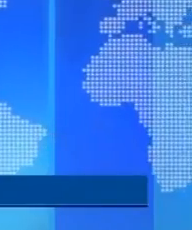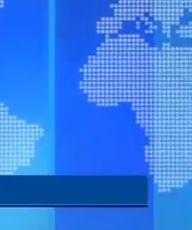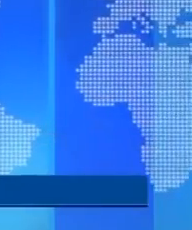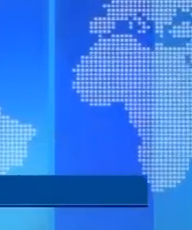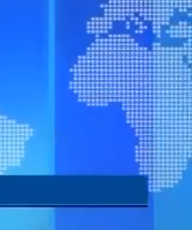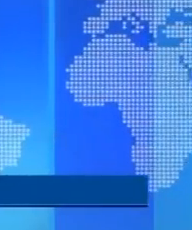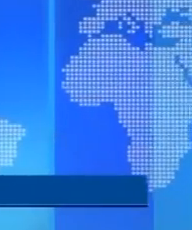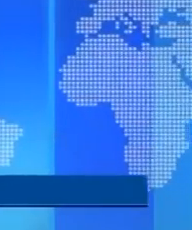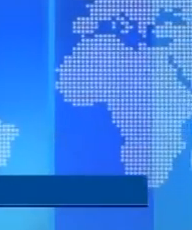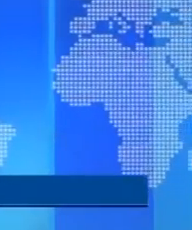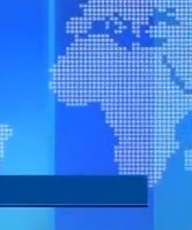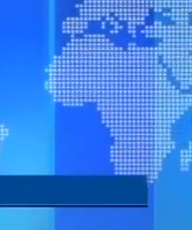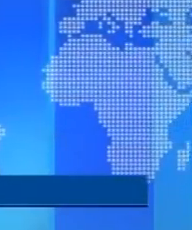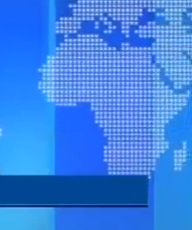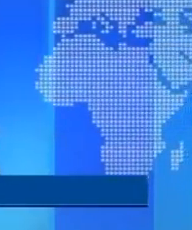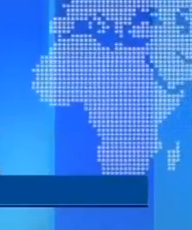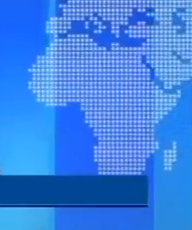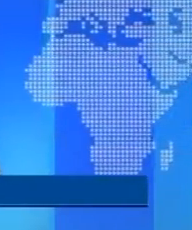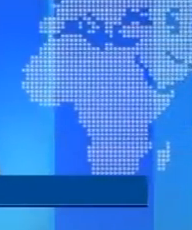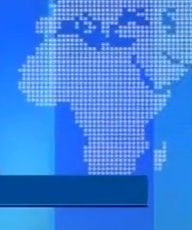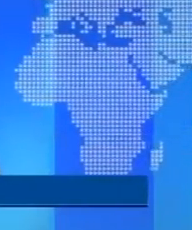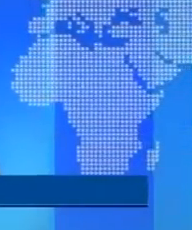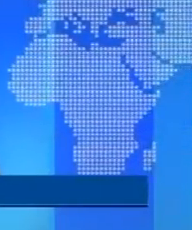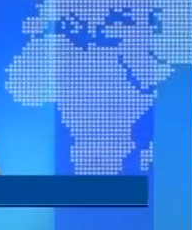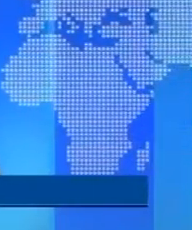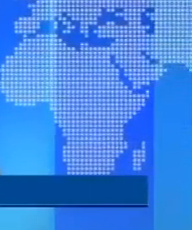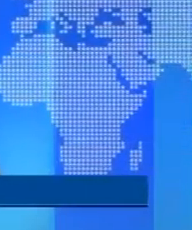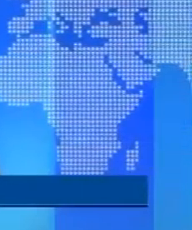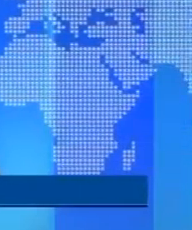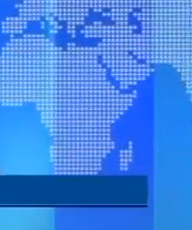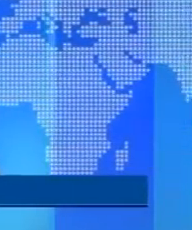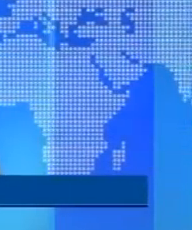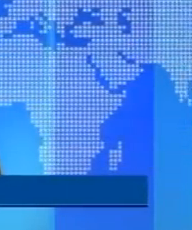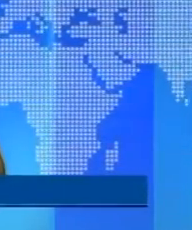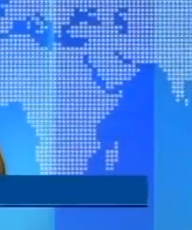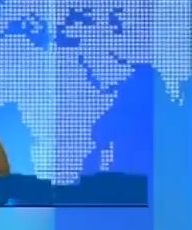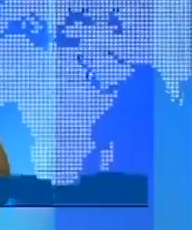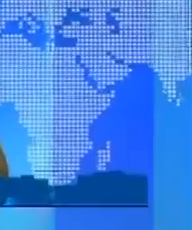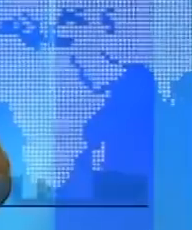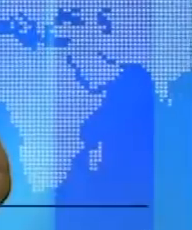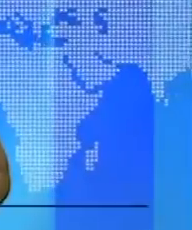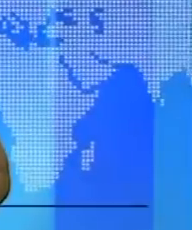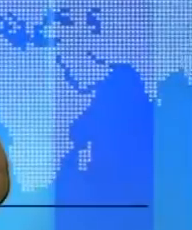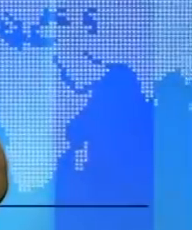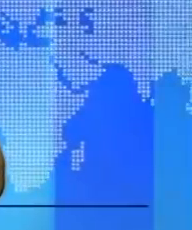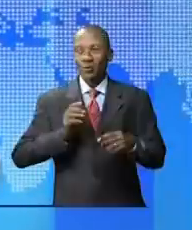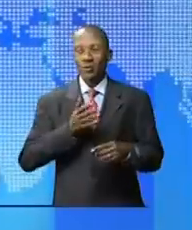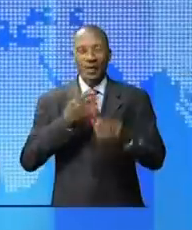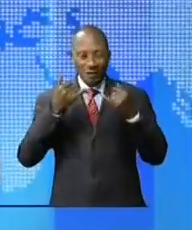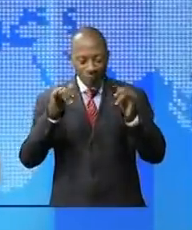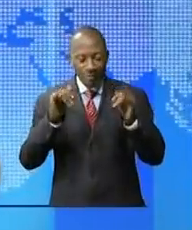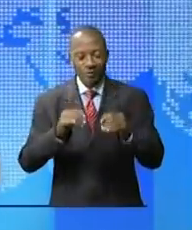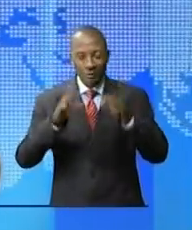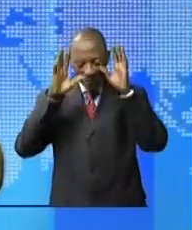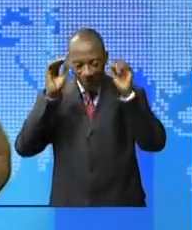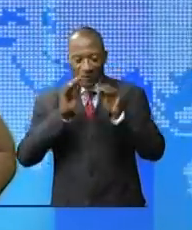L'actualité en République démocratique du Congo reste dominée par la participation du chef de l'État à la 16e Assemblée générale des Nations Unies